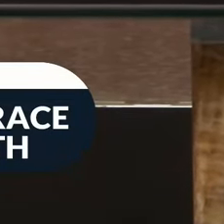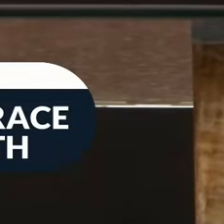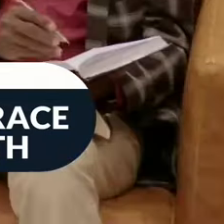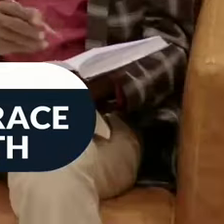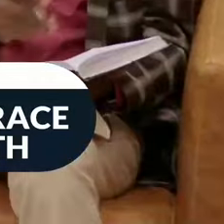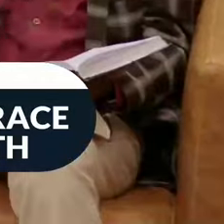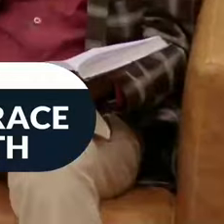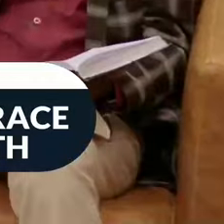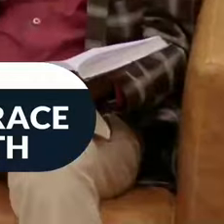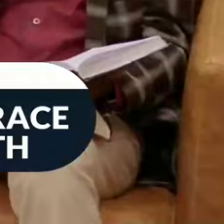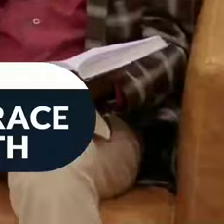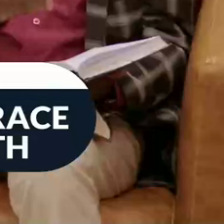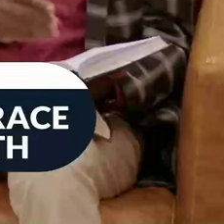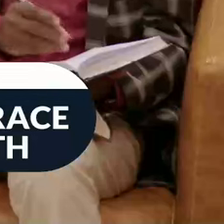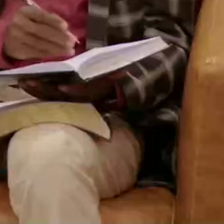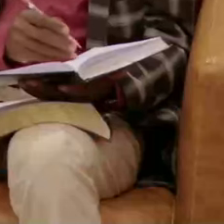Numéro 1,